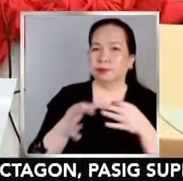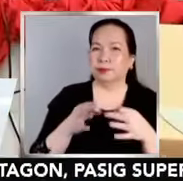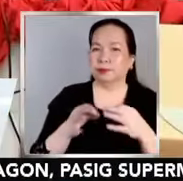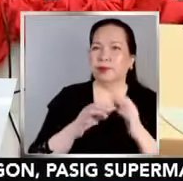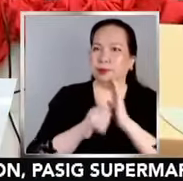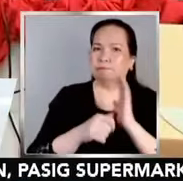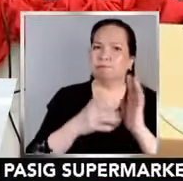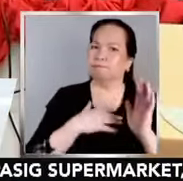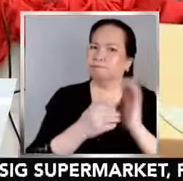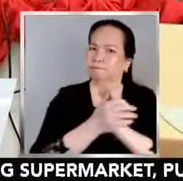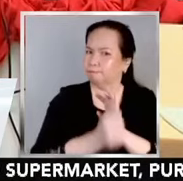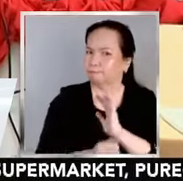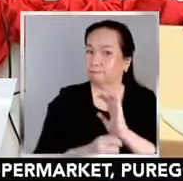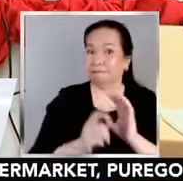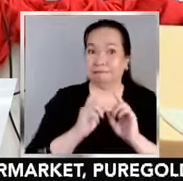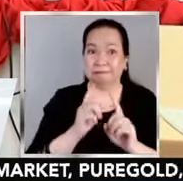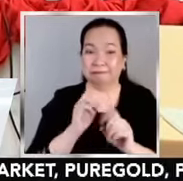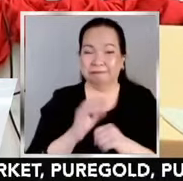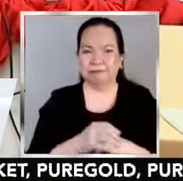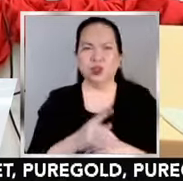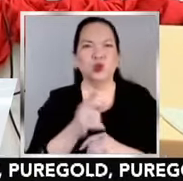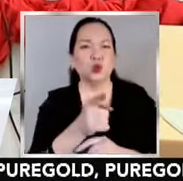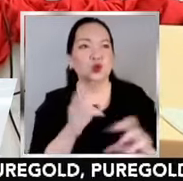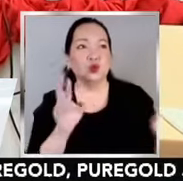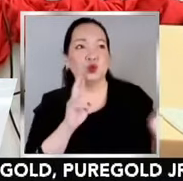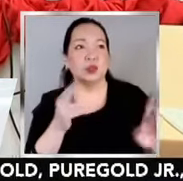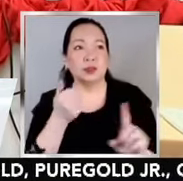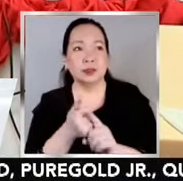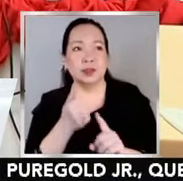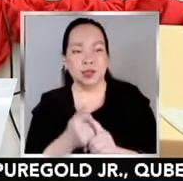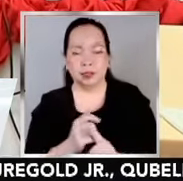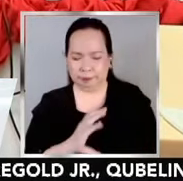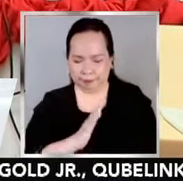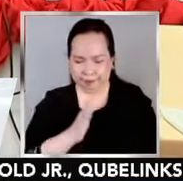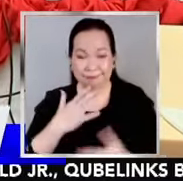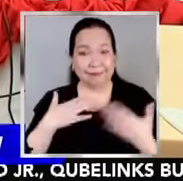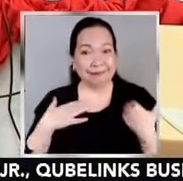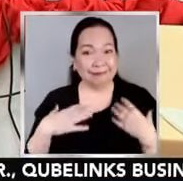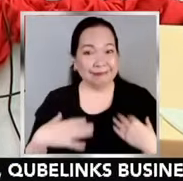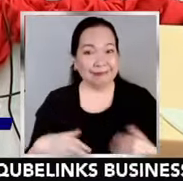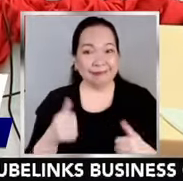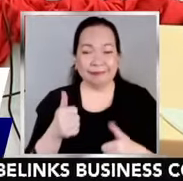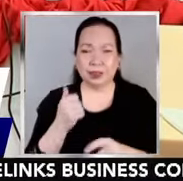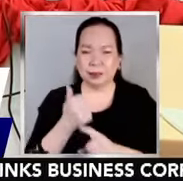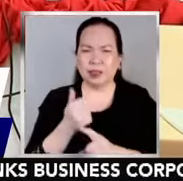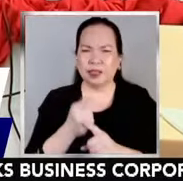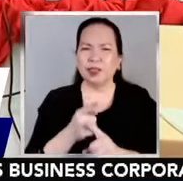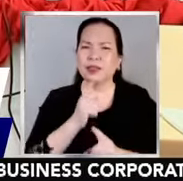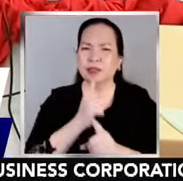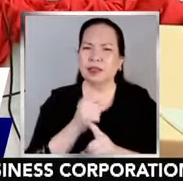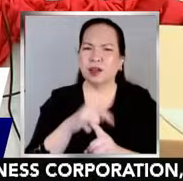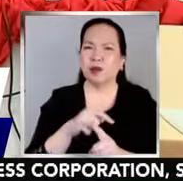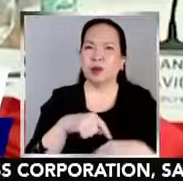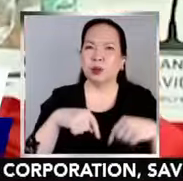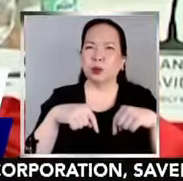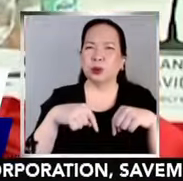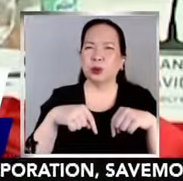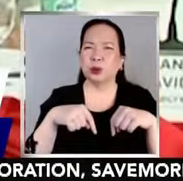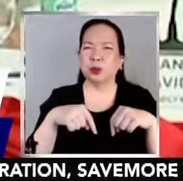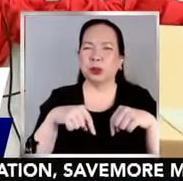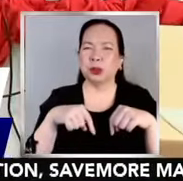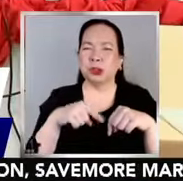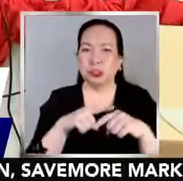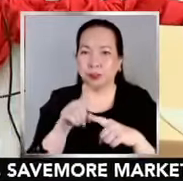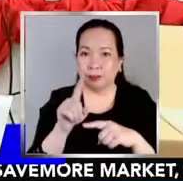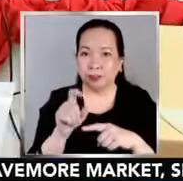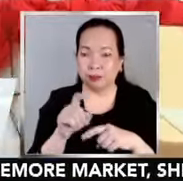kakayanan. Ihanda ang sarili, magbihis ng maayos, at tiyakin na huwag silang nervyusin pag sila'y tinatanong. Kung natanggap